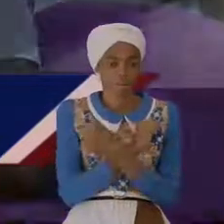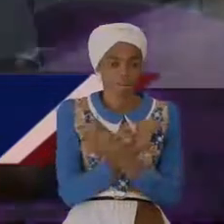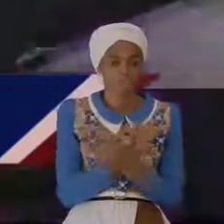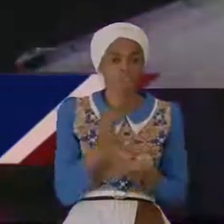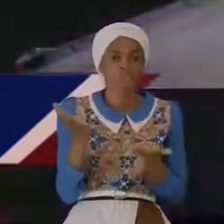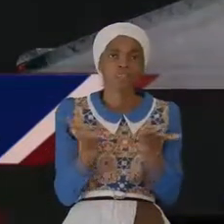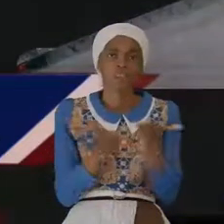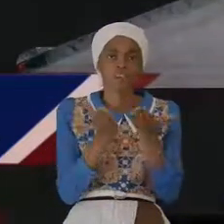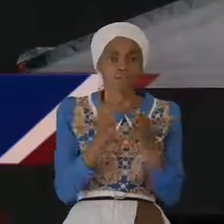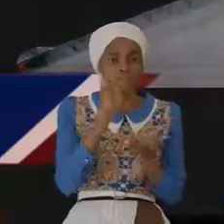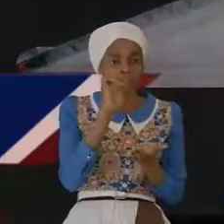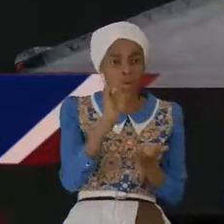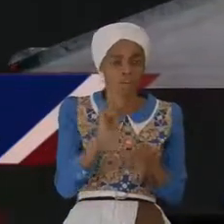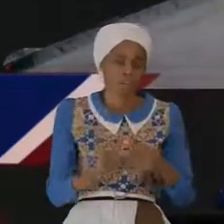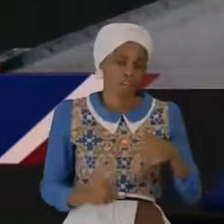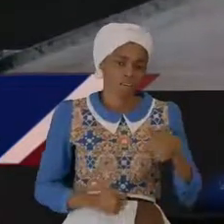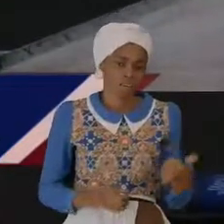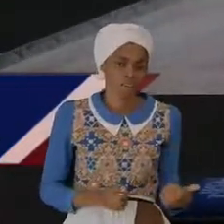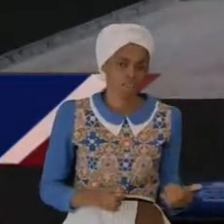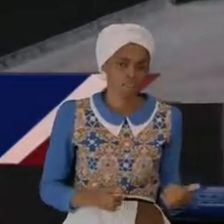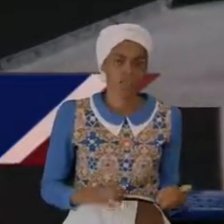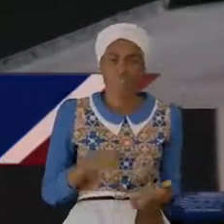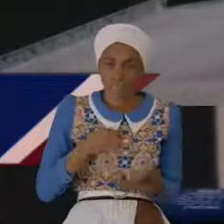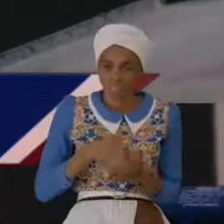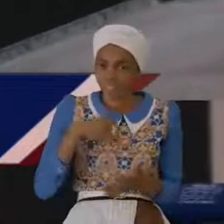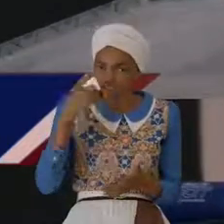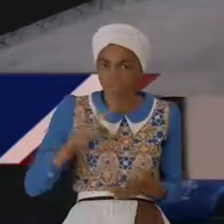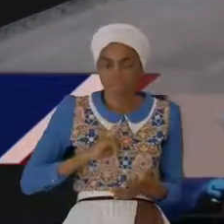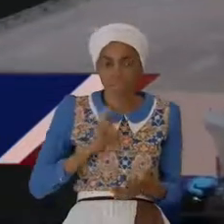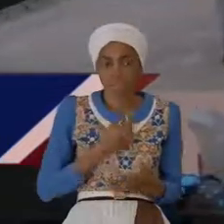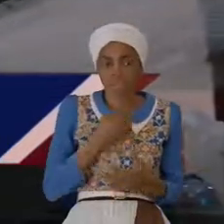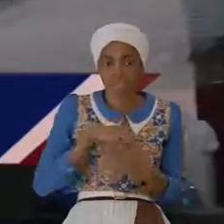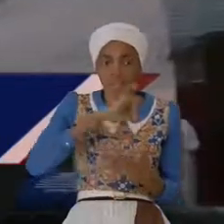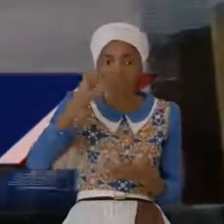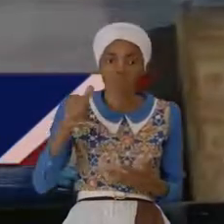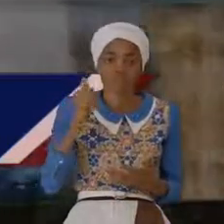Mais rendez-vous par la charité serviteurs les uns des autres.